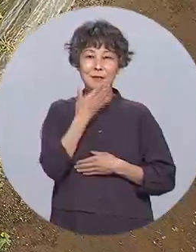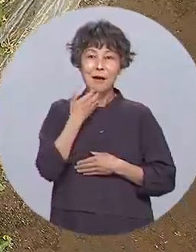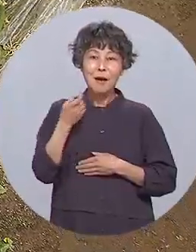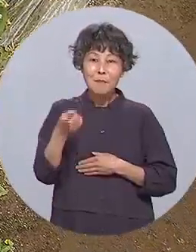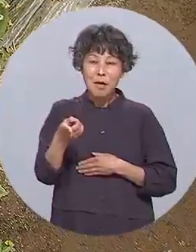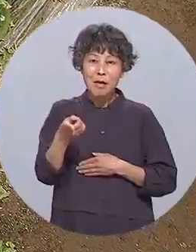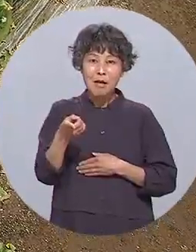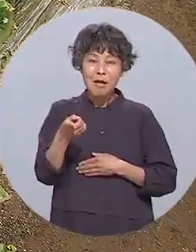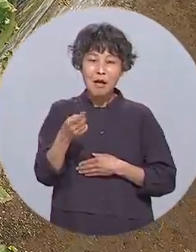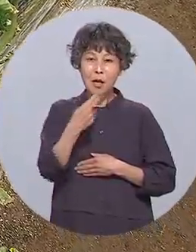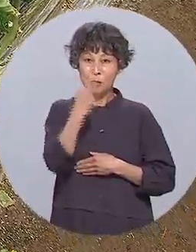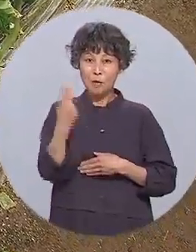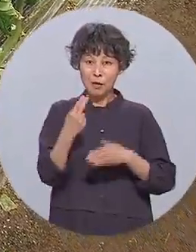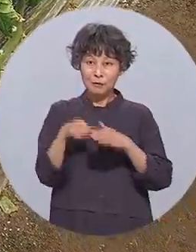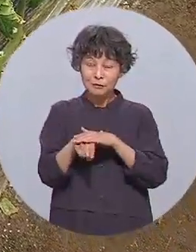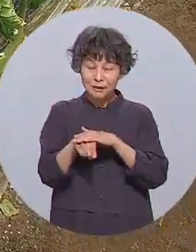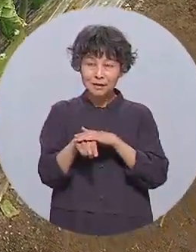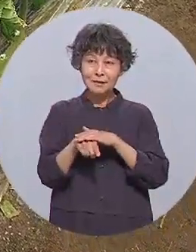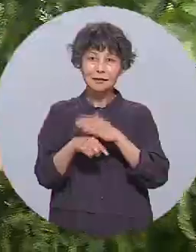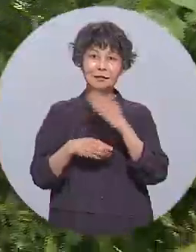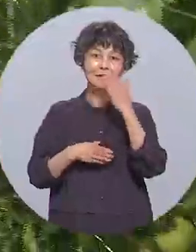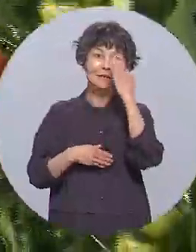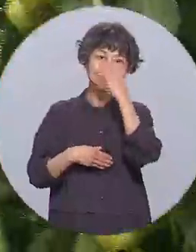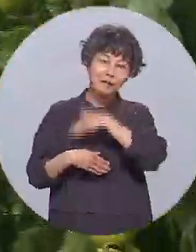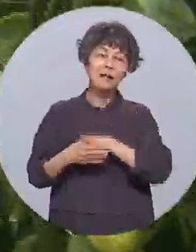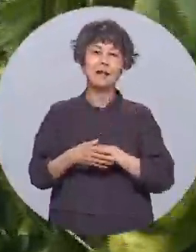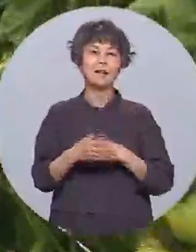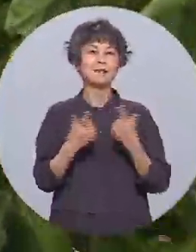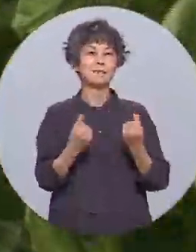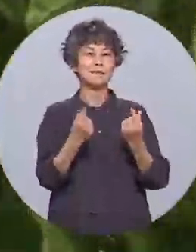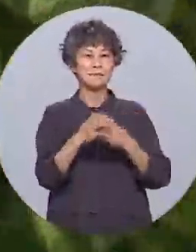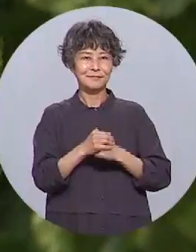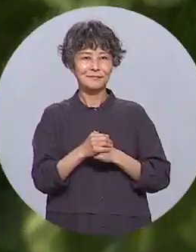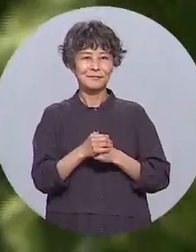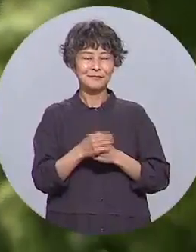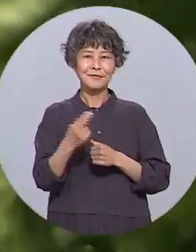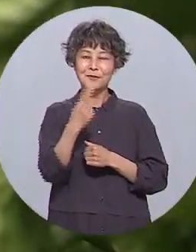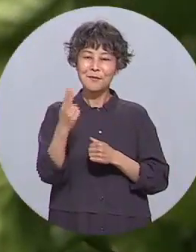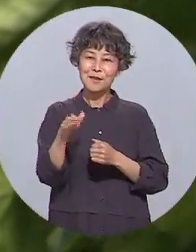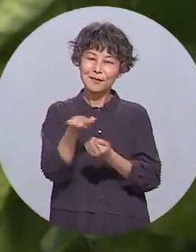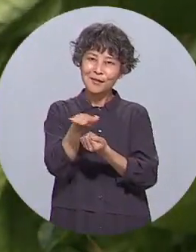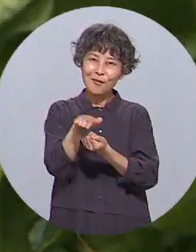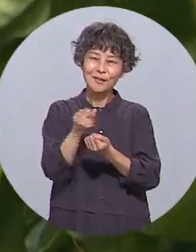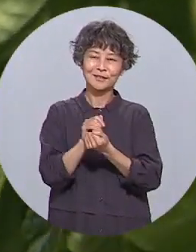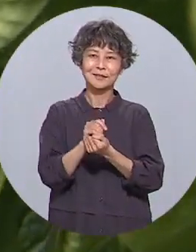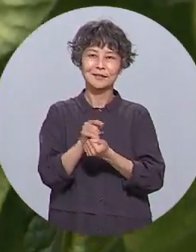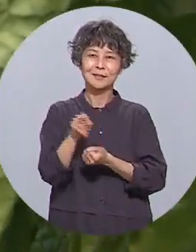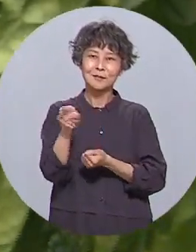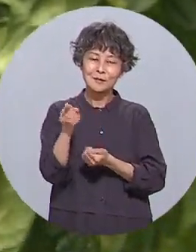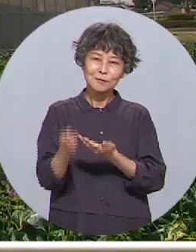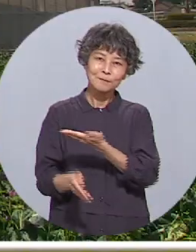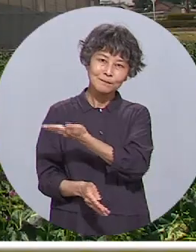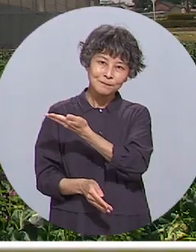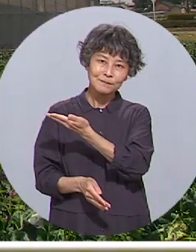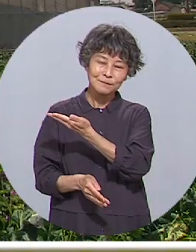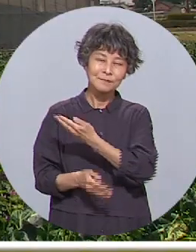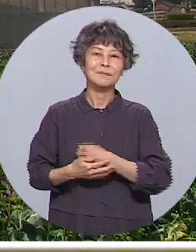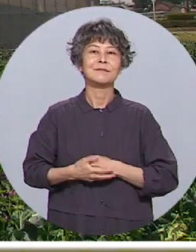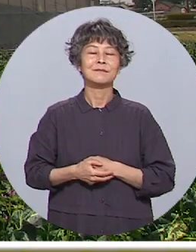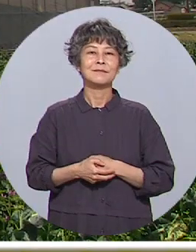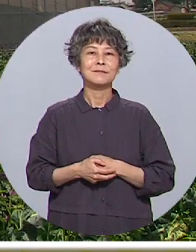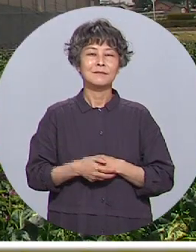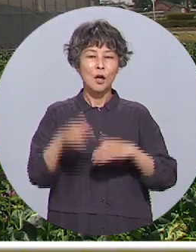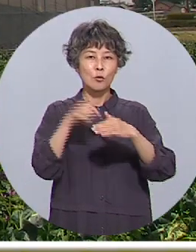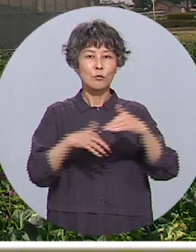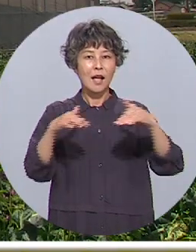べいってトマトだったんですね。 はい、そうです。 かわいい。これが馬かんべいです。 深